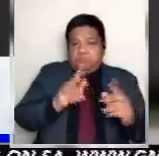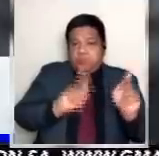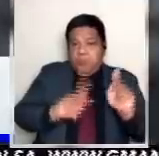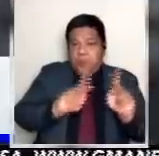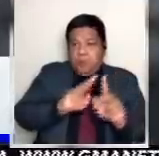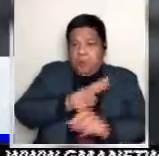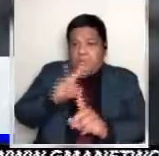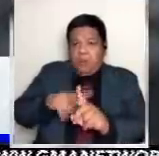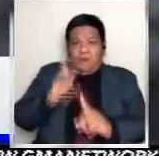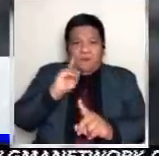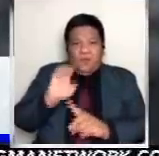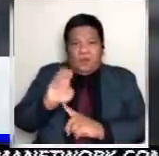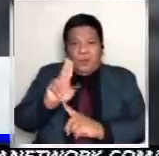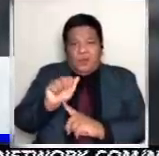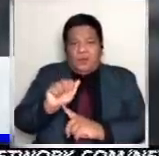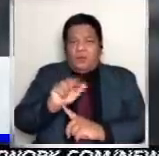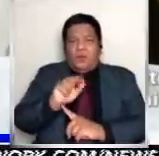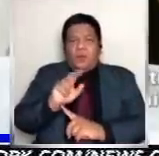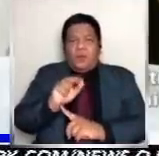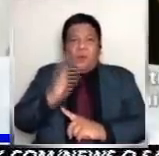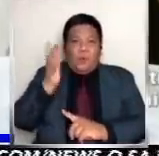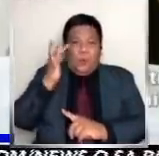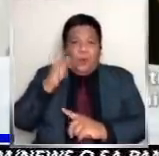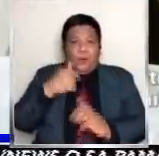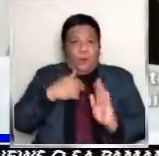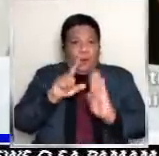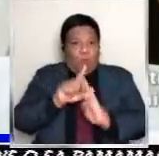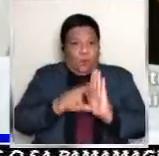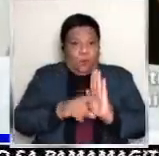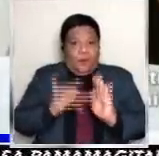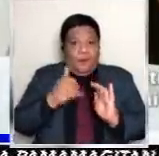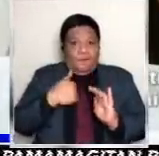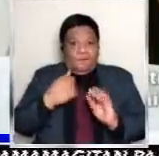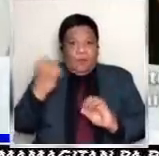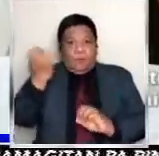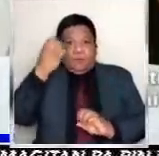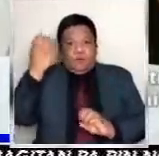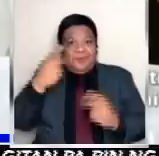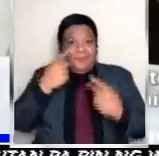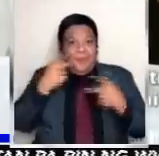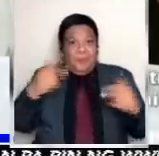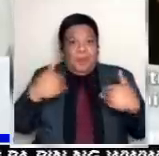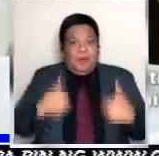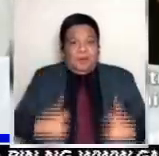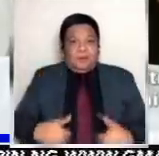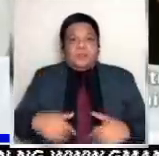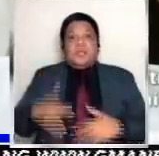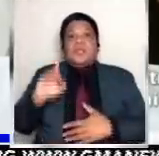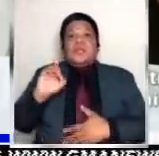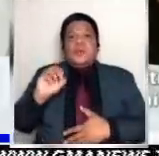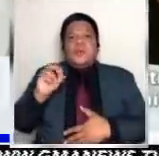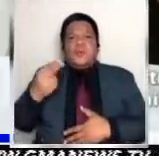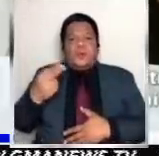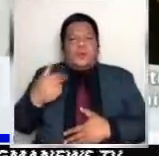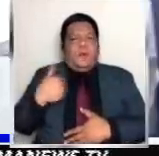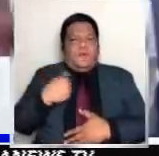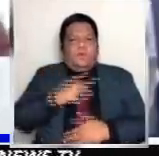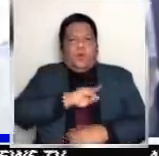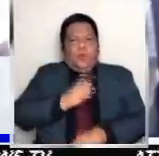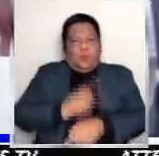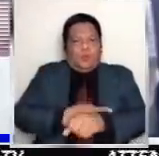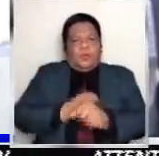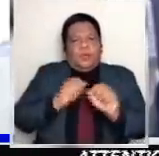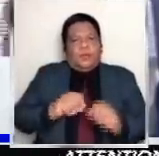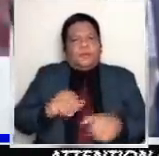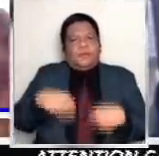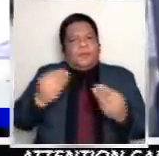batas, kapag may public health emergency, may kapangyarihan daw ang Secretary of Health na magpataw ng mga exemptions. Why